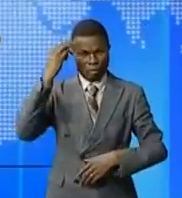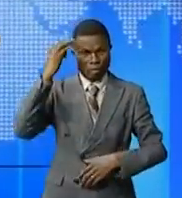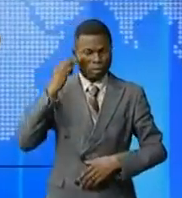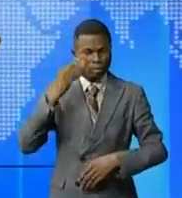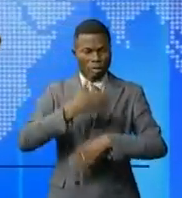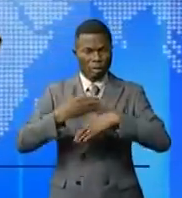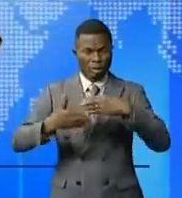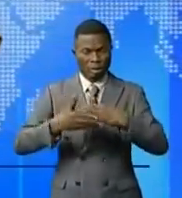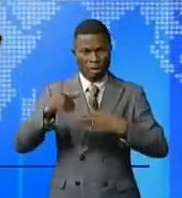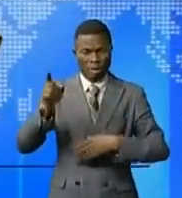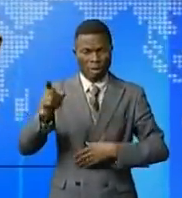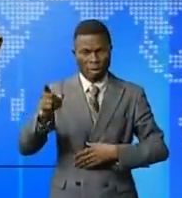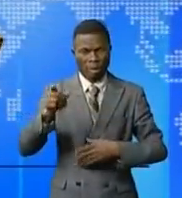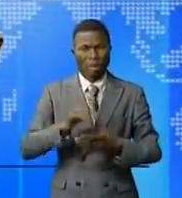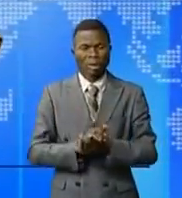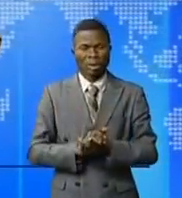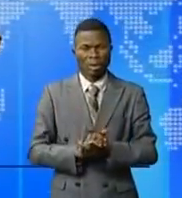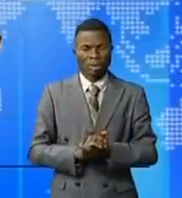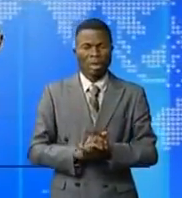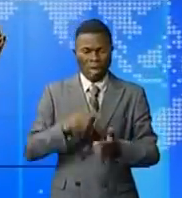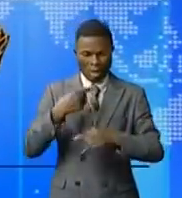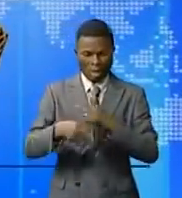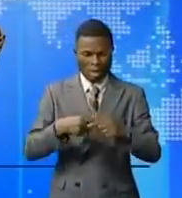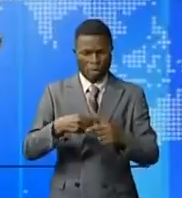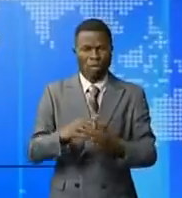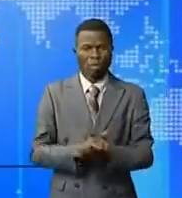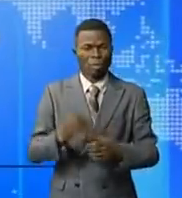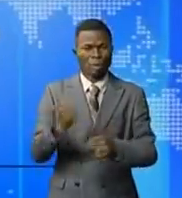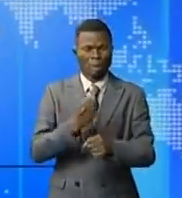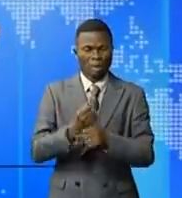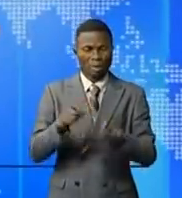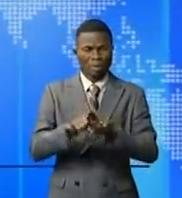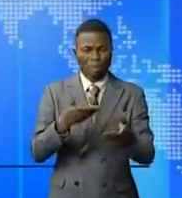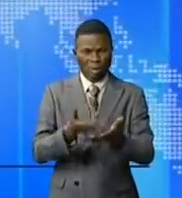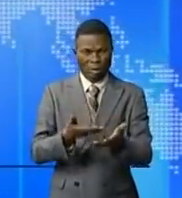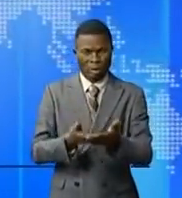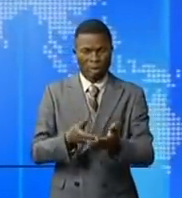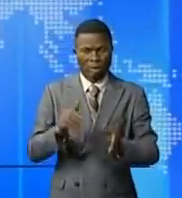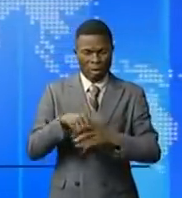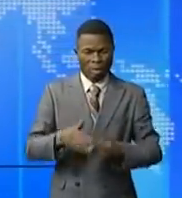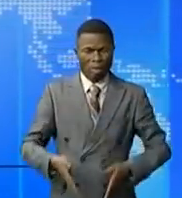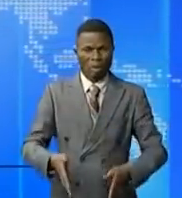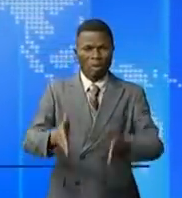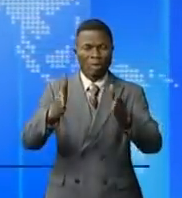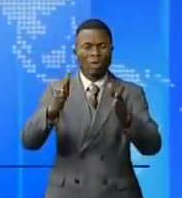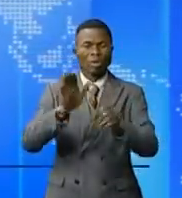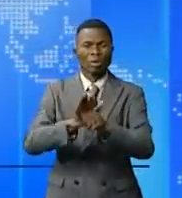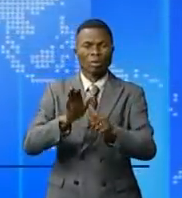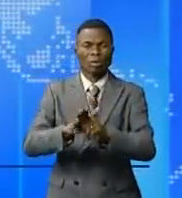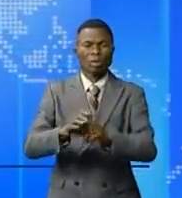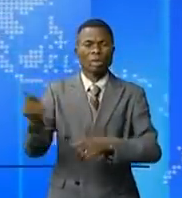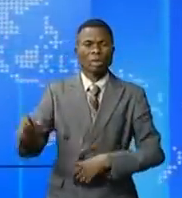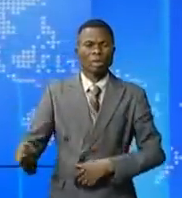ITP, Alexis Guissaros, s'est livré à la même tâche, mais cette fois-ci à travers les différents